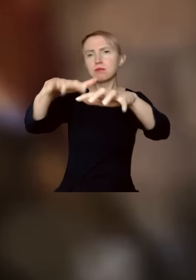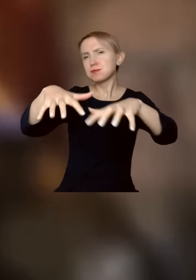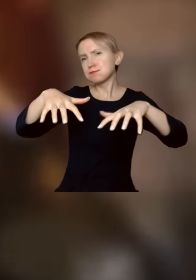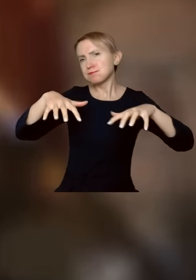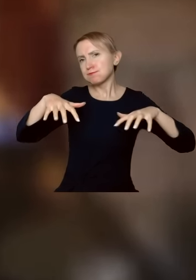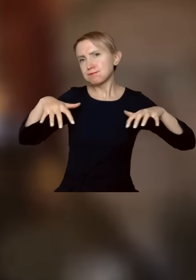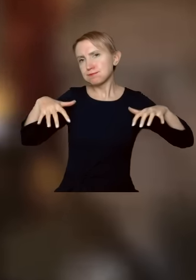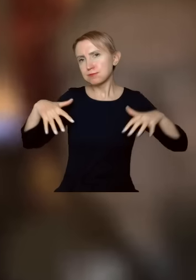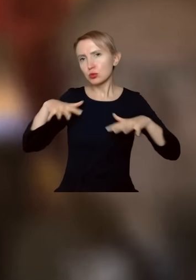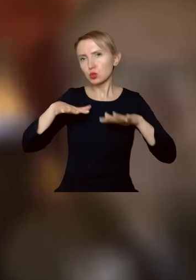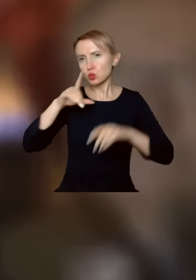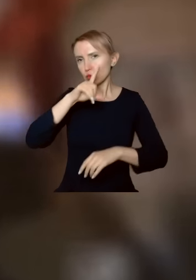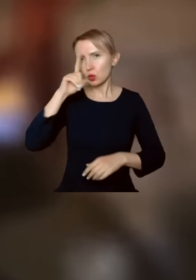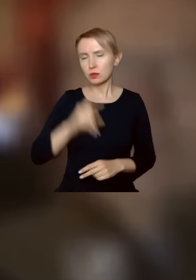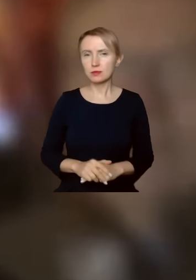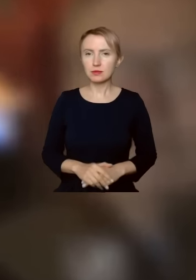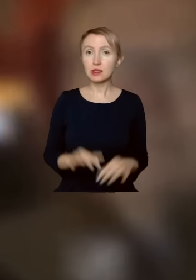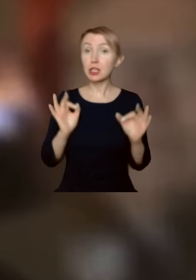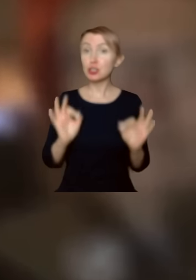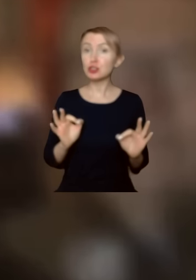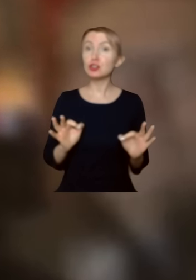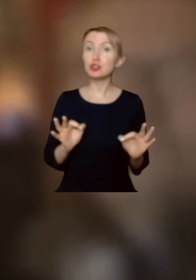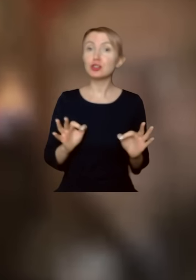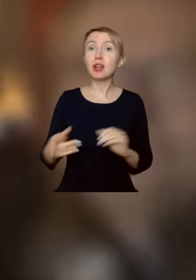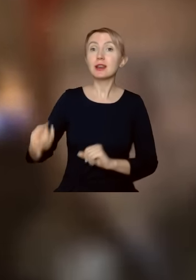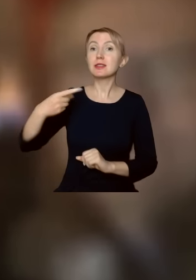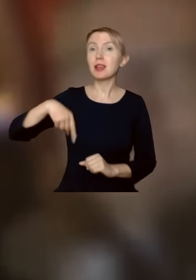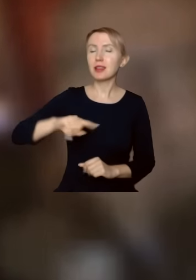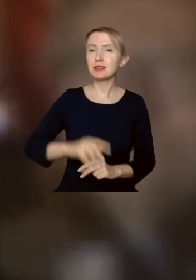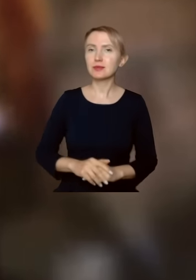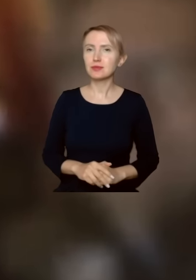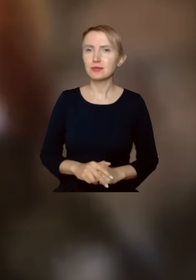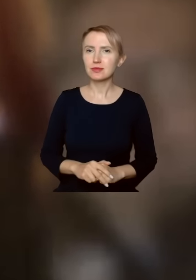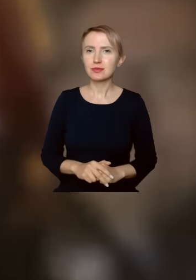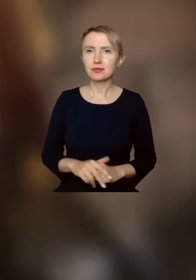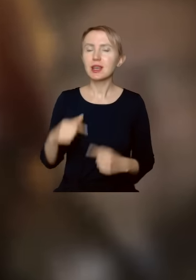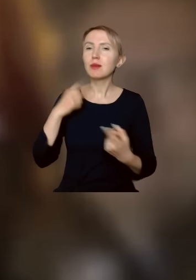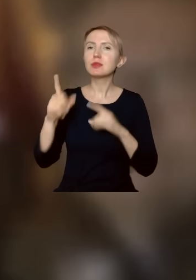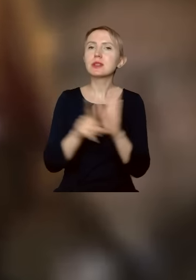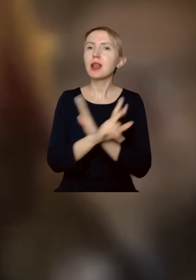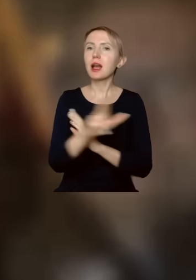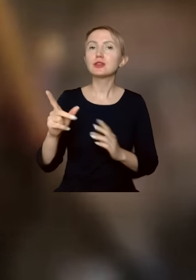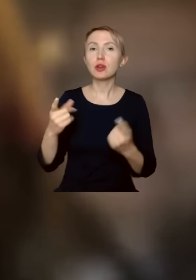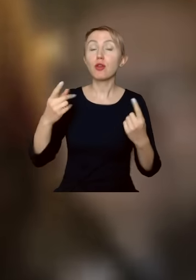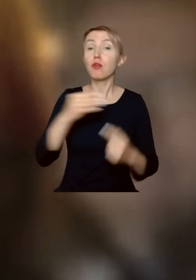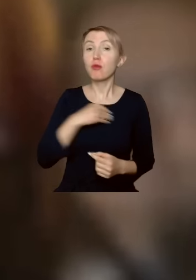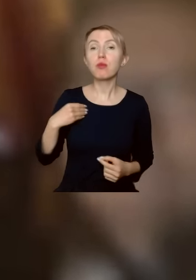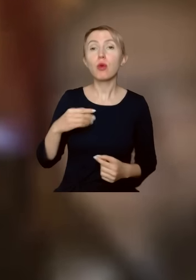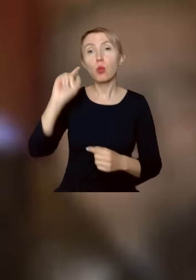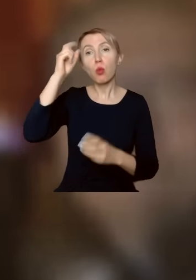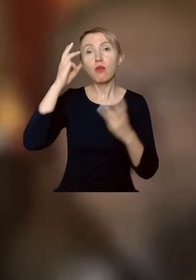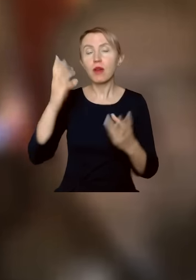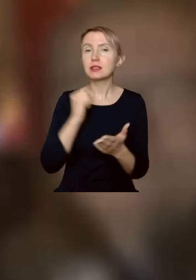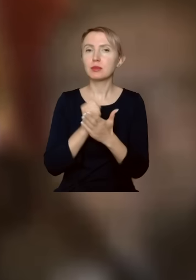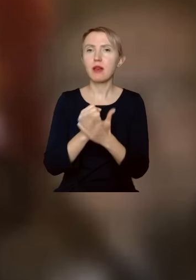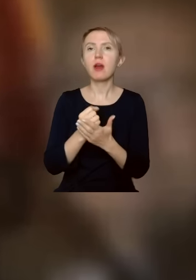jest to tłum. Dzisiaj oczywiście dla nas, tak jak myślę dla wszystkich w Polsce, najważniejsza jest sprawa